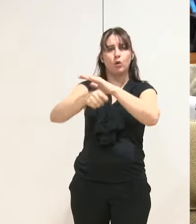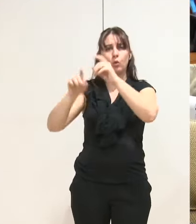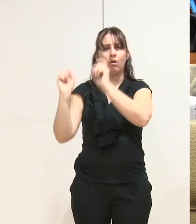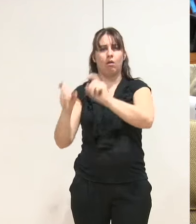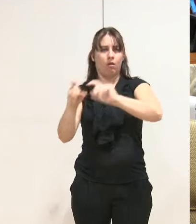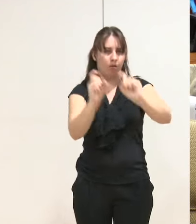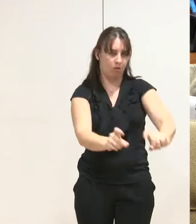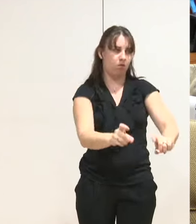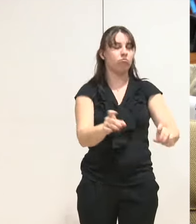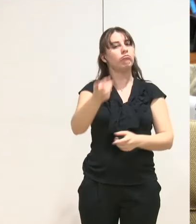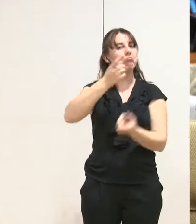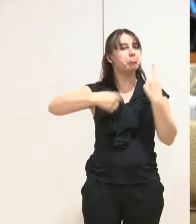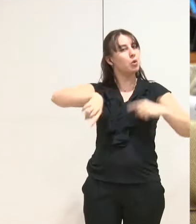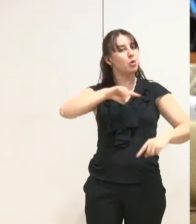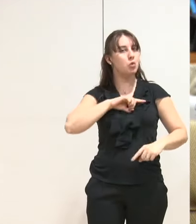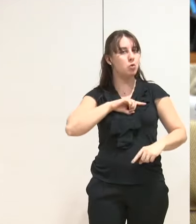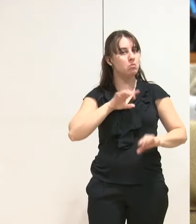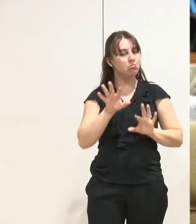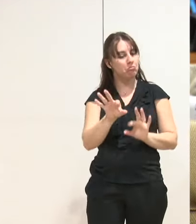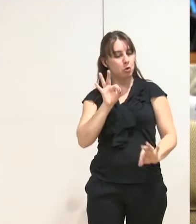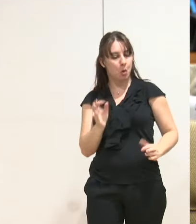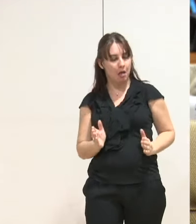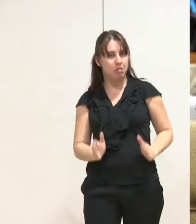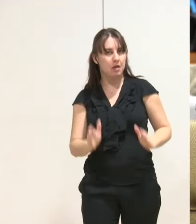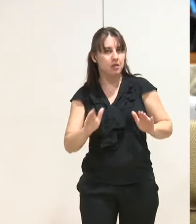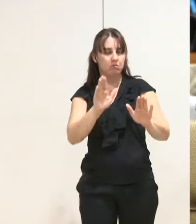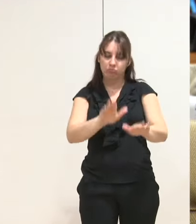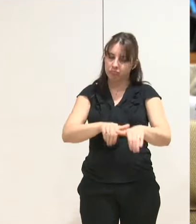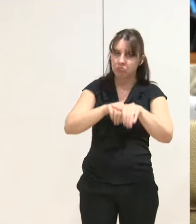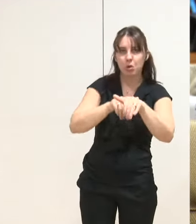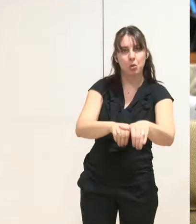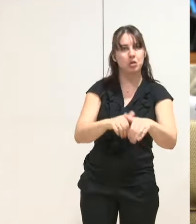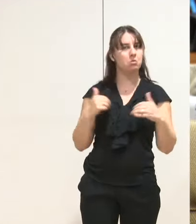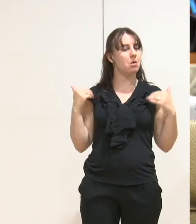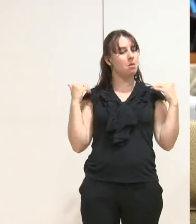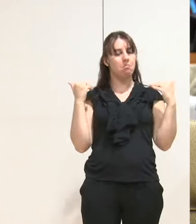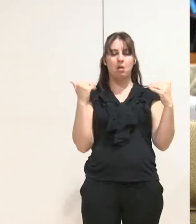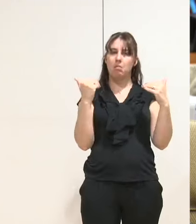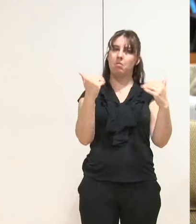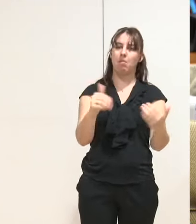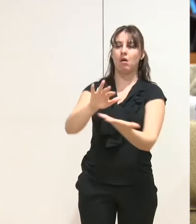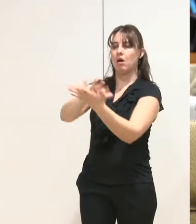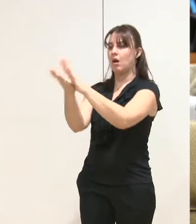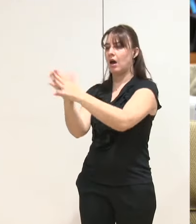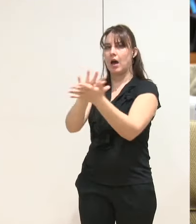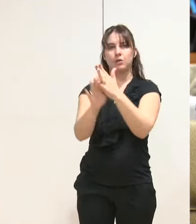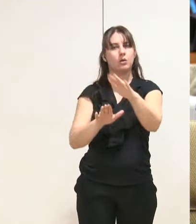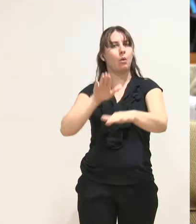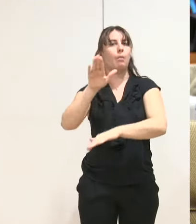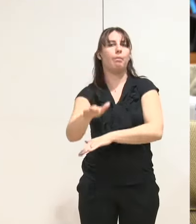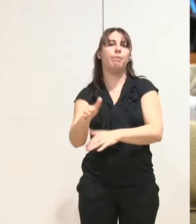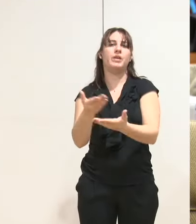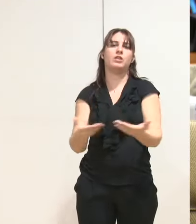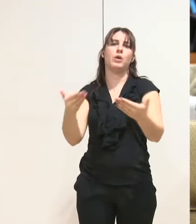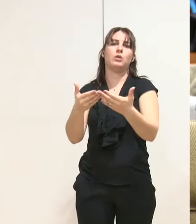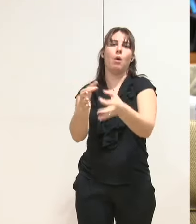nous avions fait le le choix de maintenir les montants de subvention au aux associations rant dans le champ de la précarité